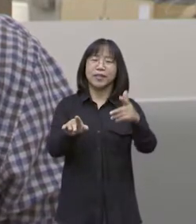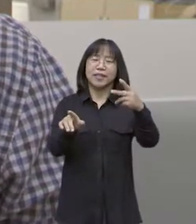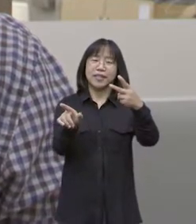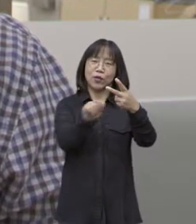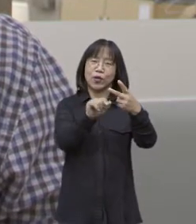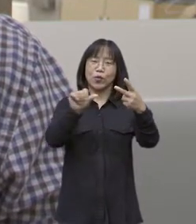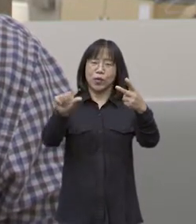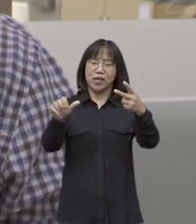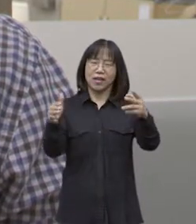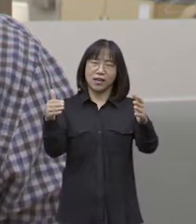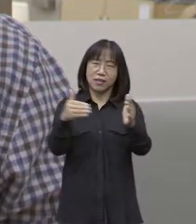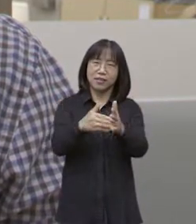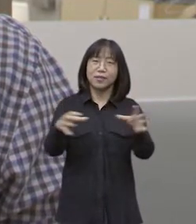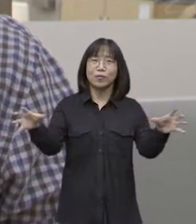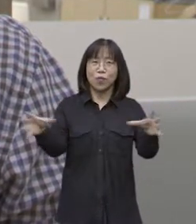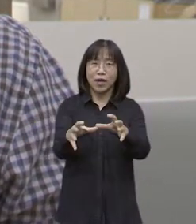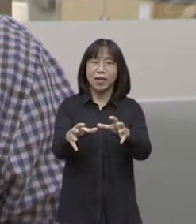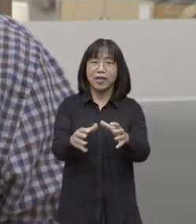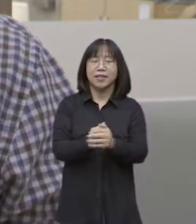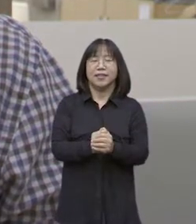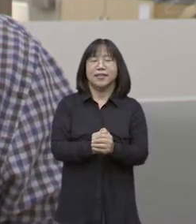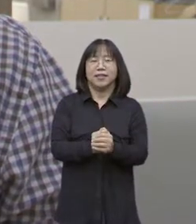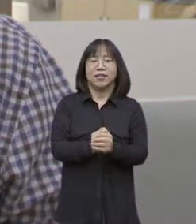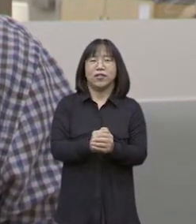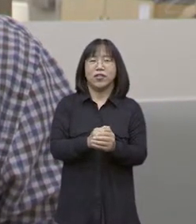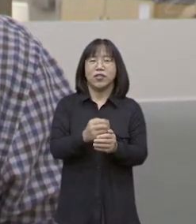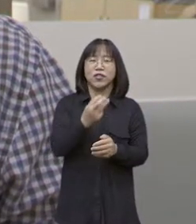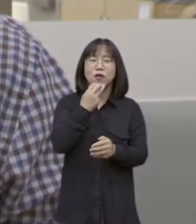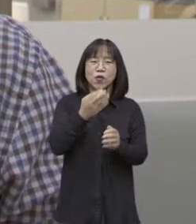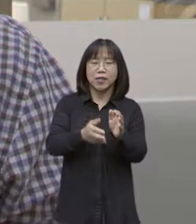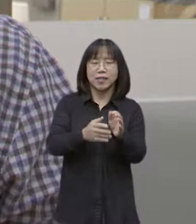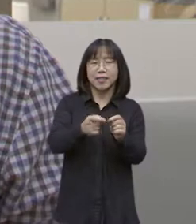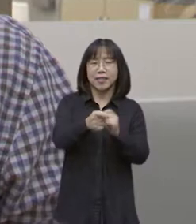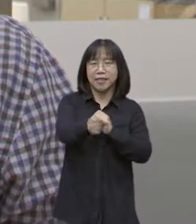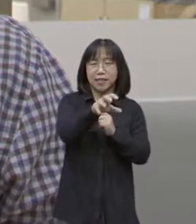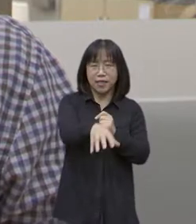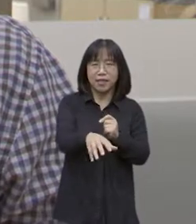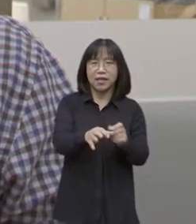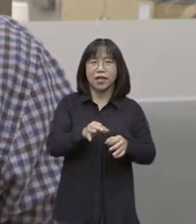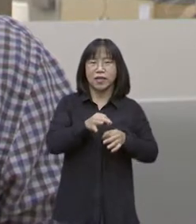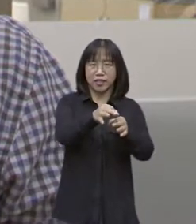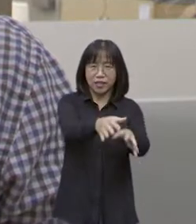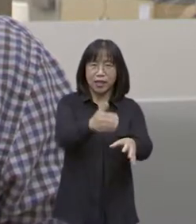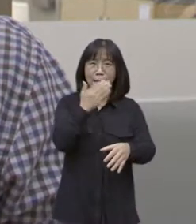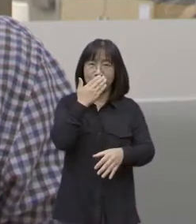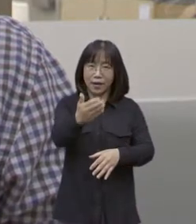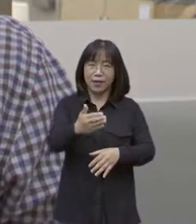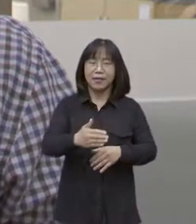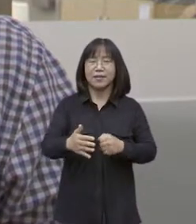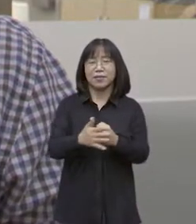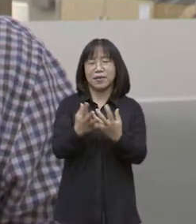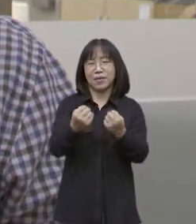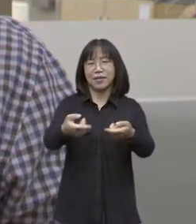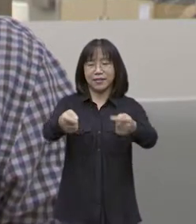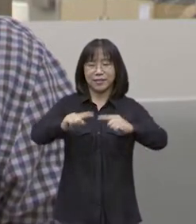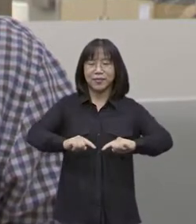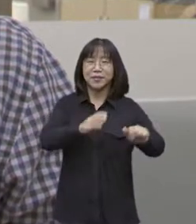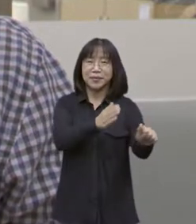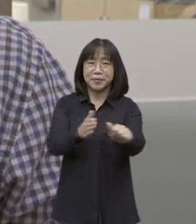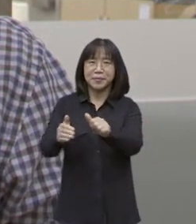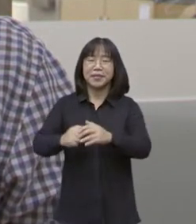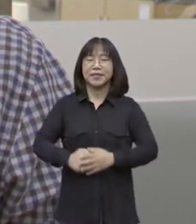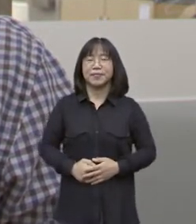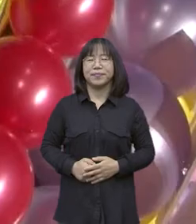회수한 뒤 사회복지 공동모금회 서울지회에 기탁됩니다. 작은 손으로 큰 나눔을 실천할 수 있도록 많은 참여